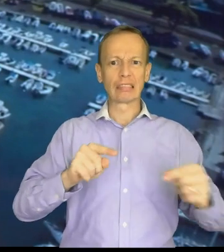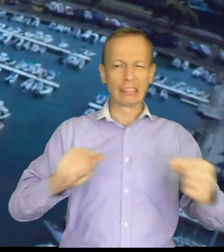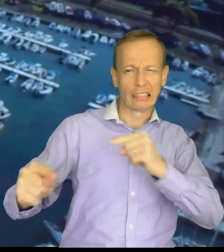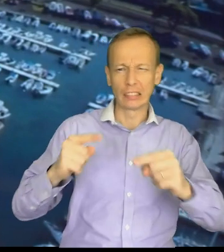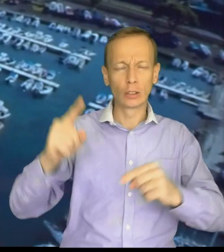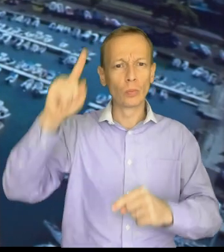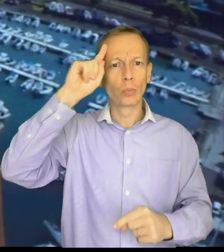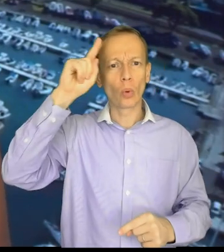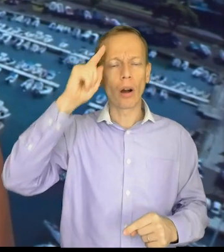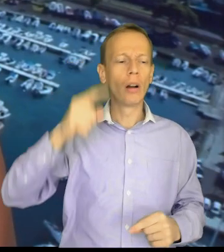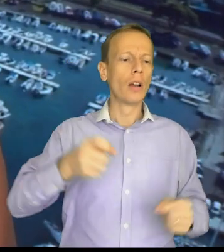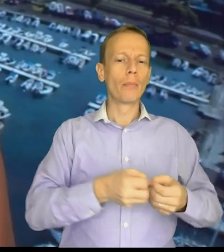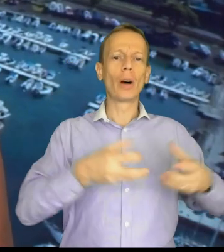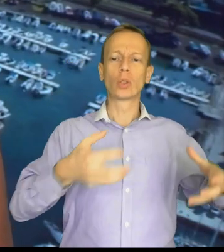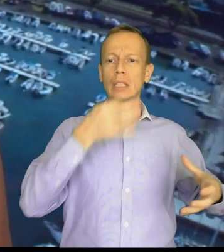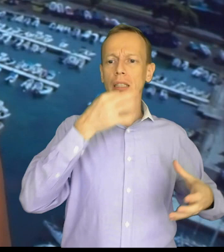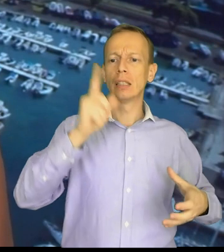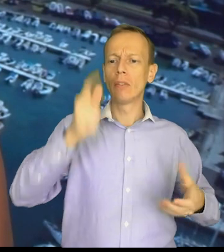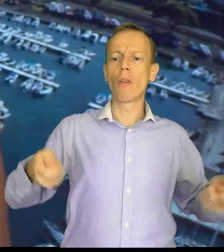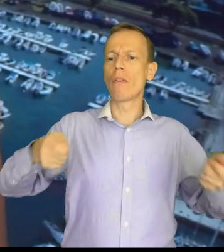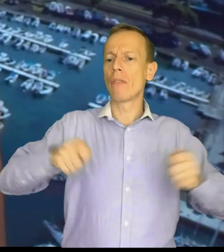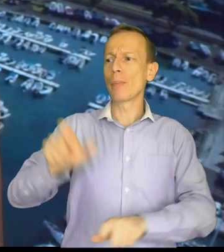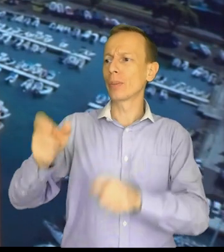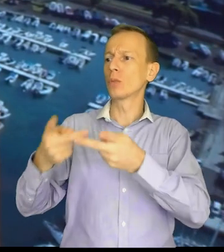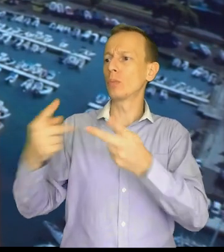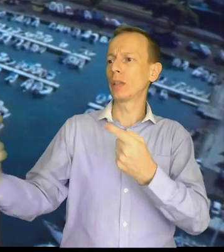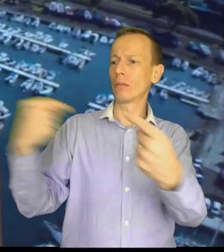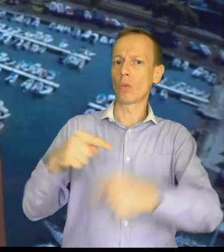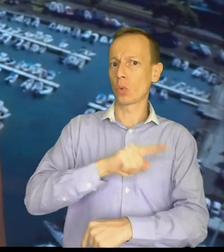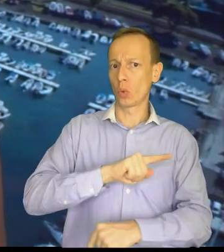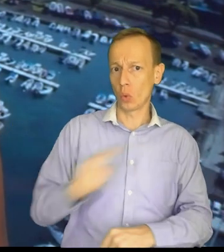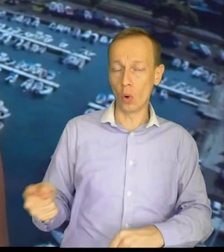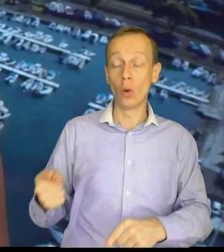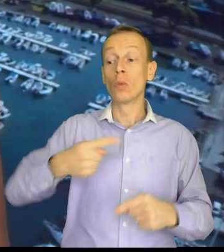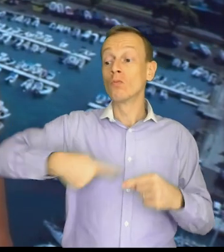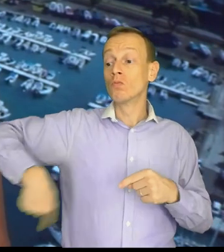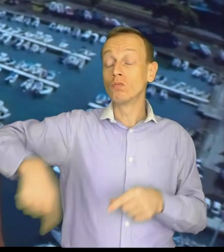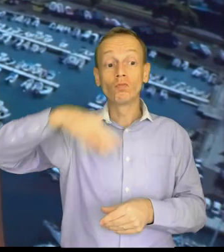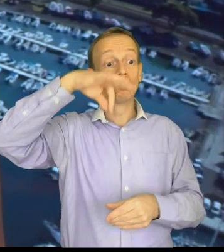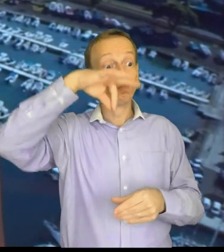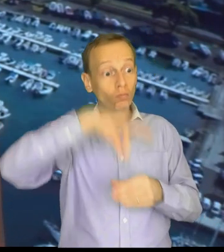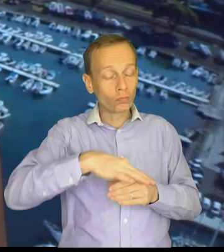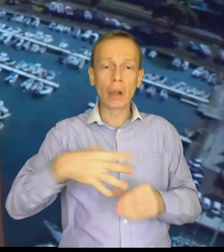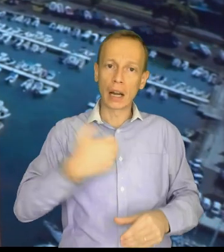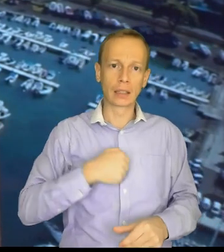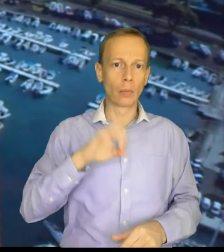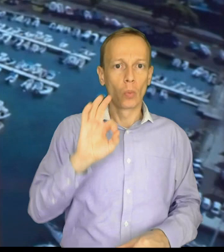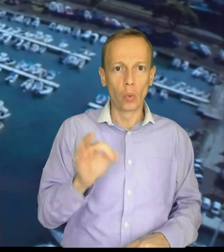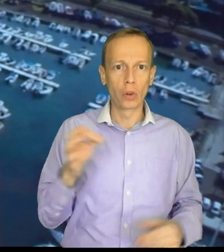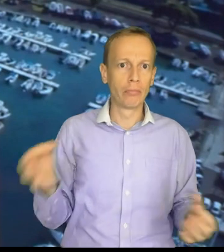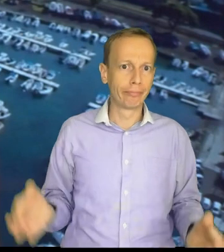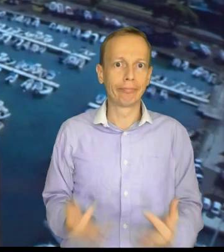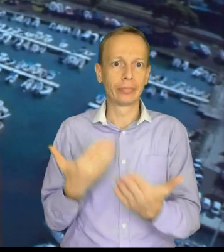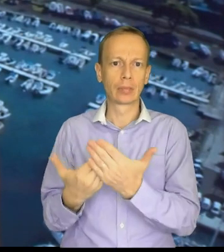imposée le huis clos. Après avoir débattu, le maire et ses conseillers ont voté ce huis clos demandé pour cette séance exceptionnelle. Nous allons à